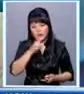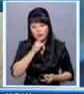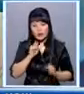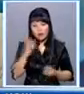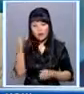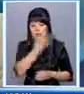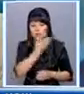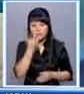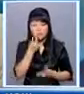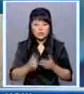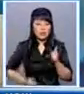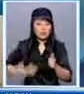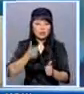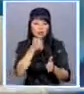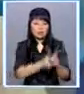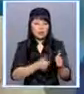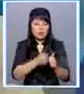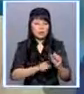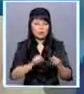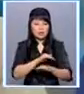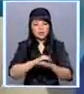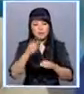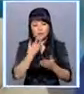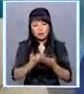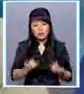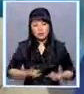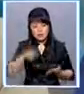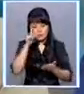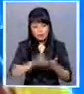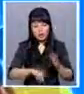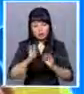Қазақстан киноиндустриясында мақтан ететін дәрежеге жетті деп нық сеніммен айтуға болады.